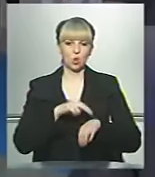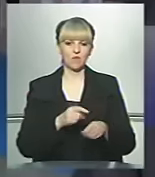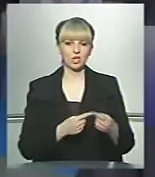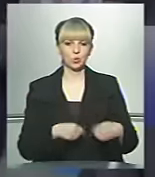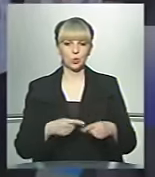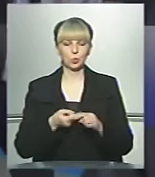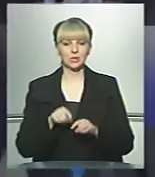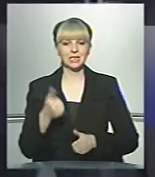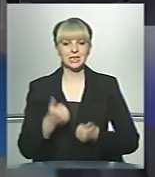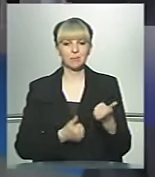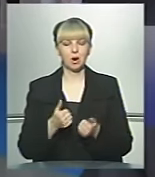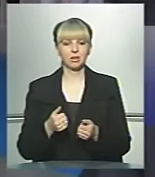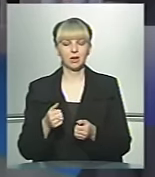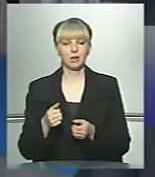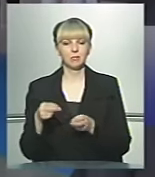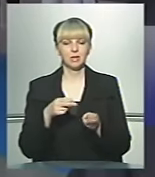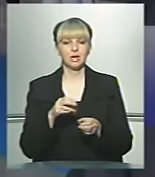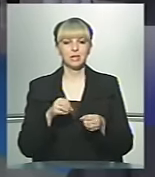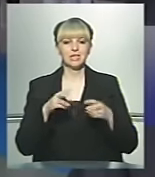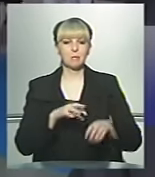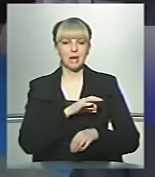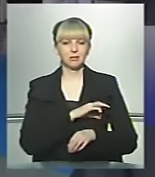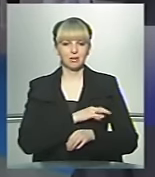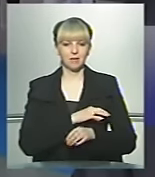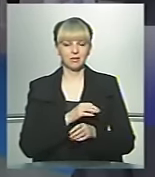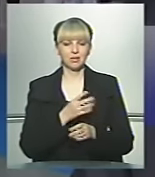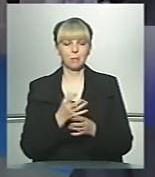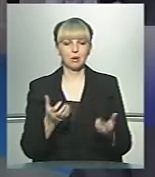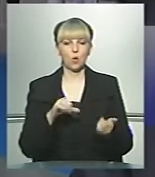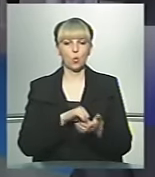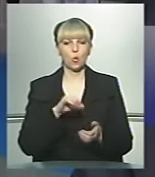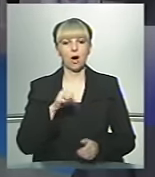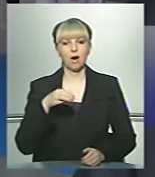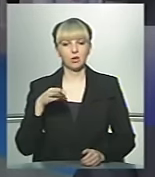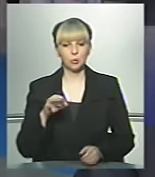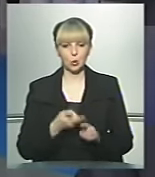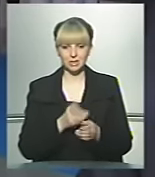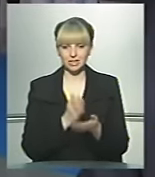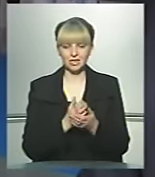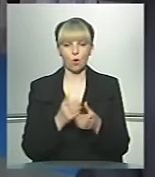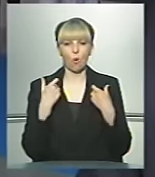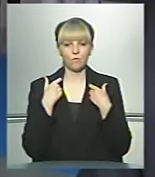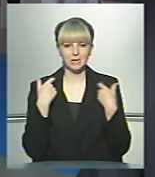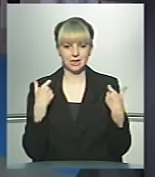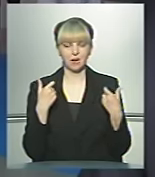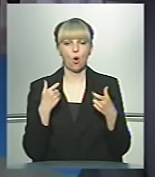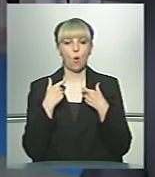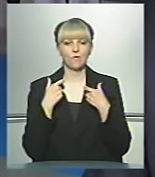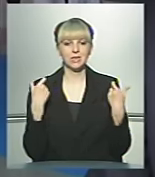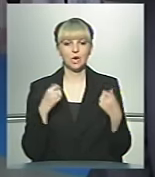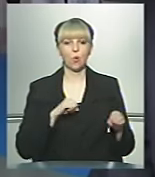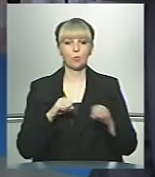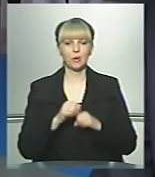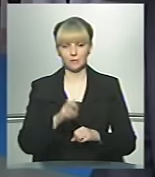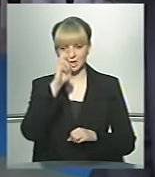На ці змагання прибули спецназівці наші, які приймали участь у АТО. Це діючі офіцери, офіцери